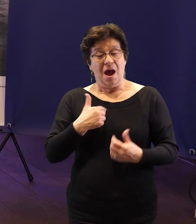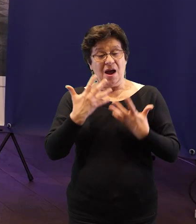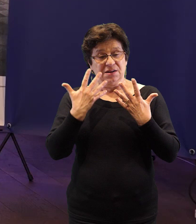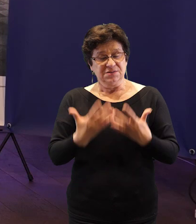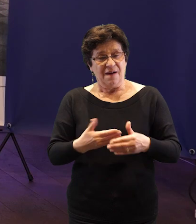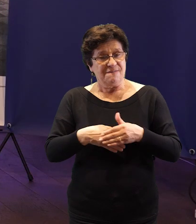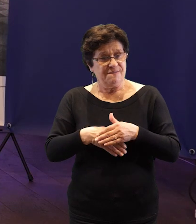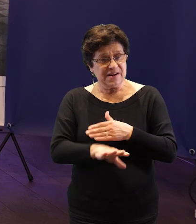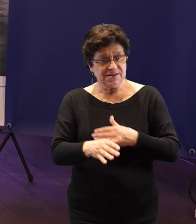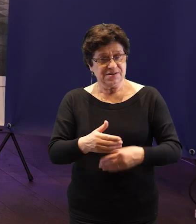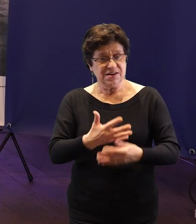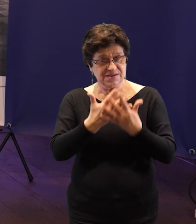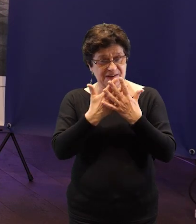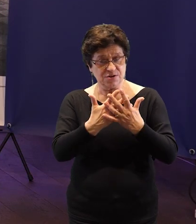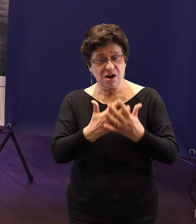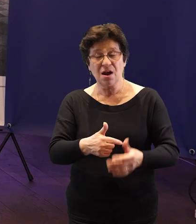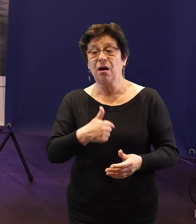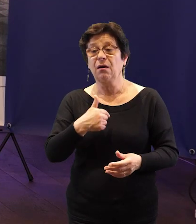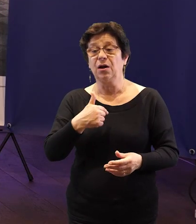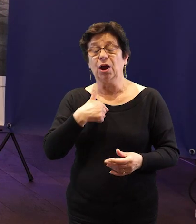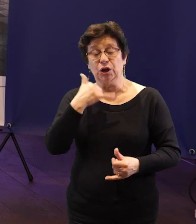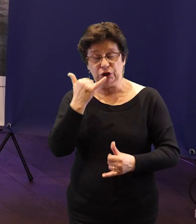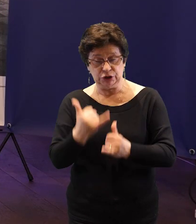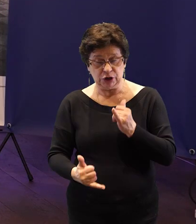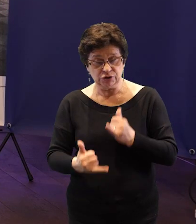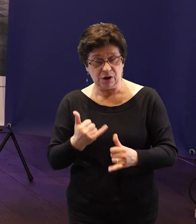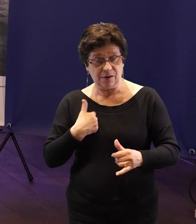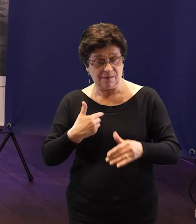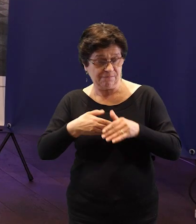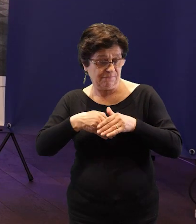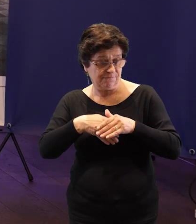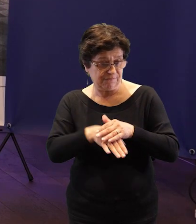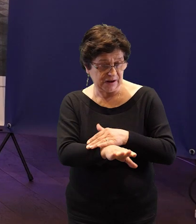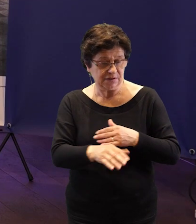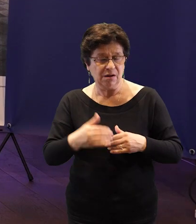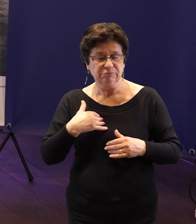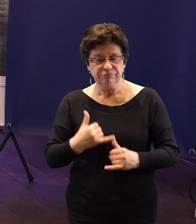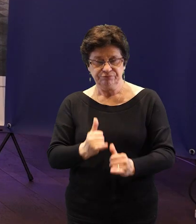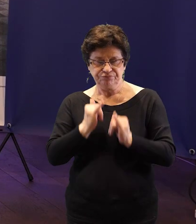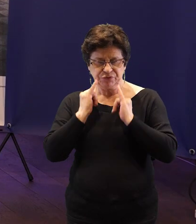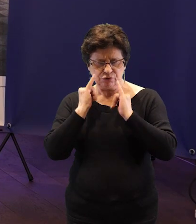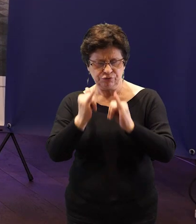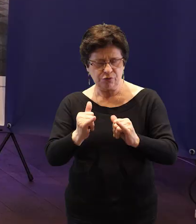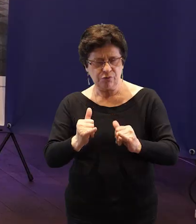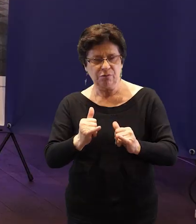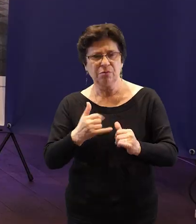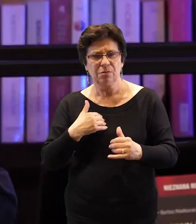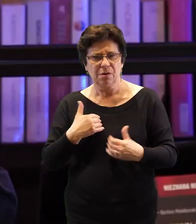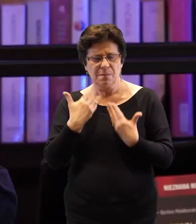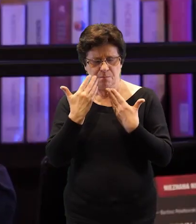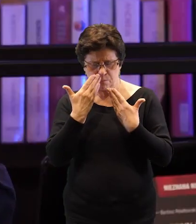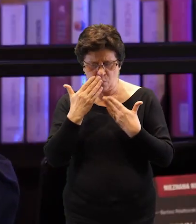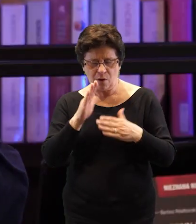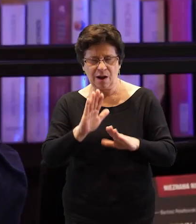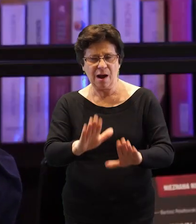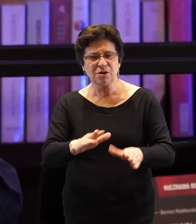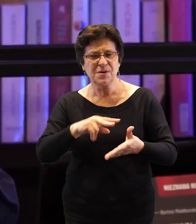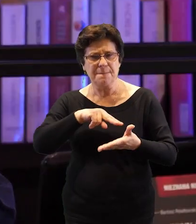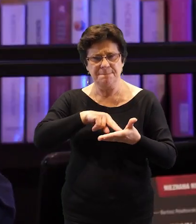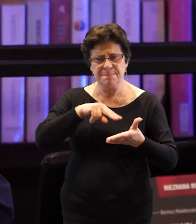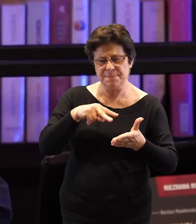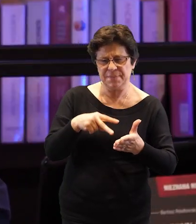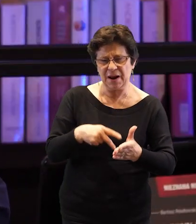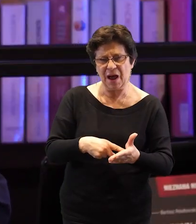wyjść z więzienia. Jak ja wyjdę z więzienia, to ja dla rządu brazylijskiego przedstawię takie projekty. No pewnie